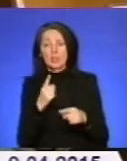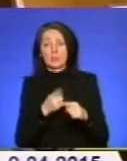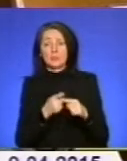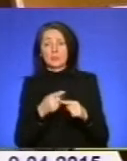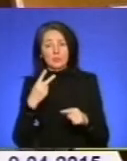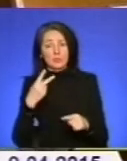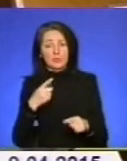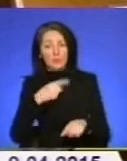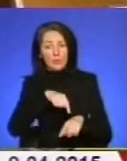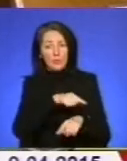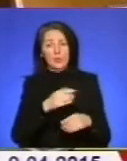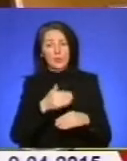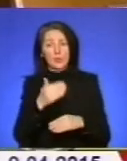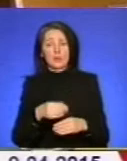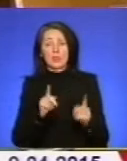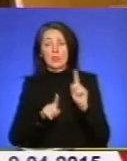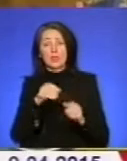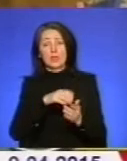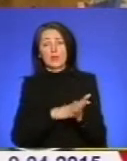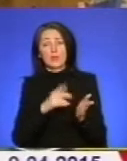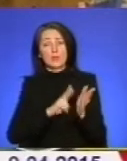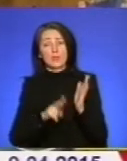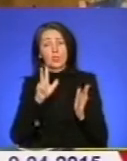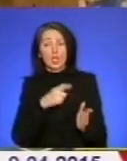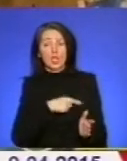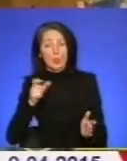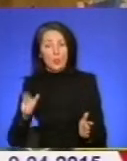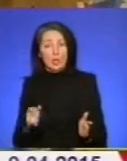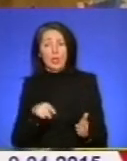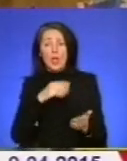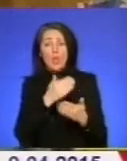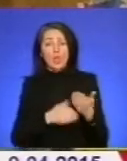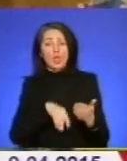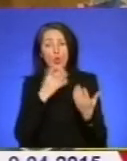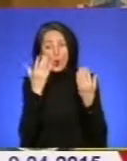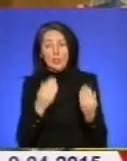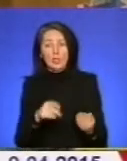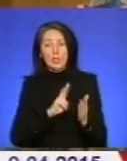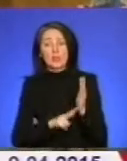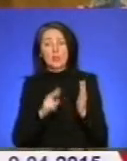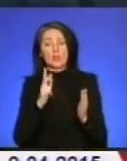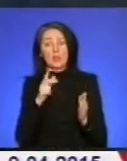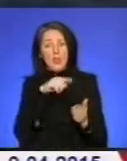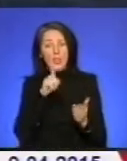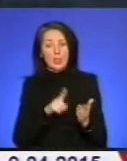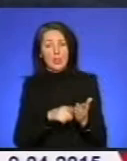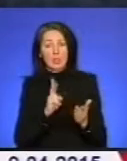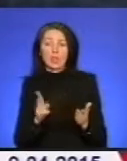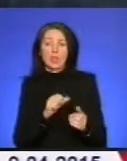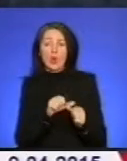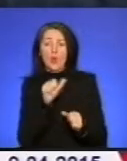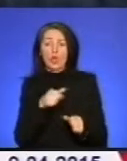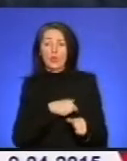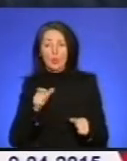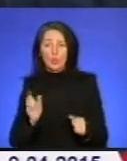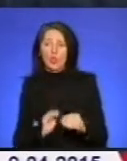засіданні зареєструвались 73 депутати. Порядок денний включав 70 питань, до яких окремі депутати додали ще кілька своїх